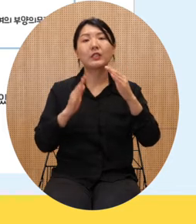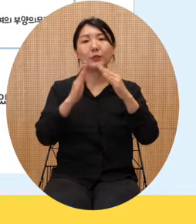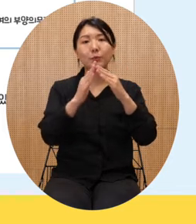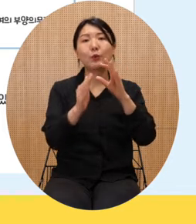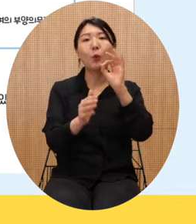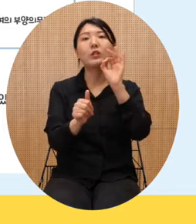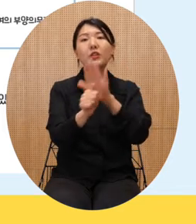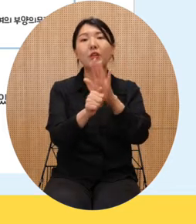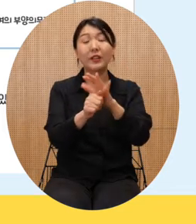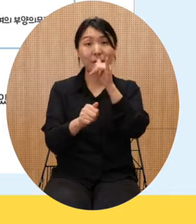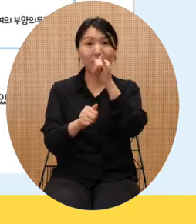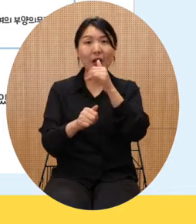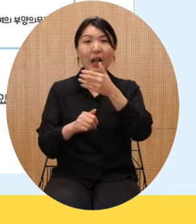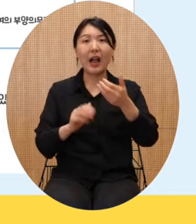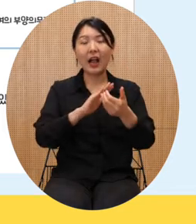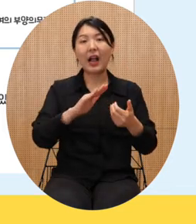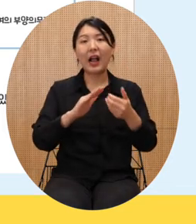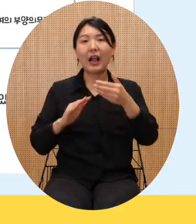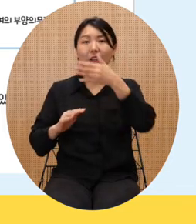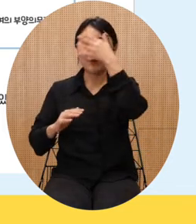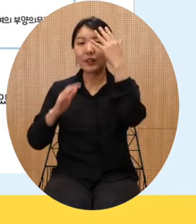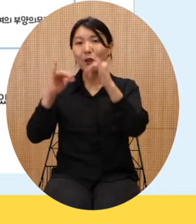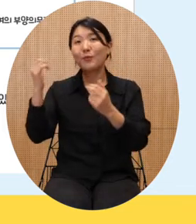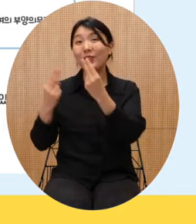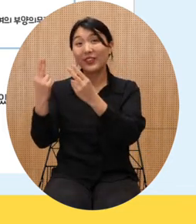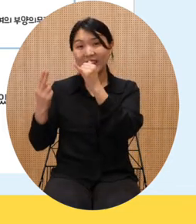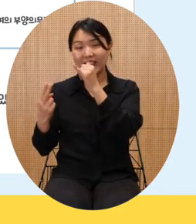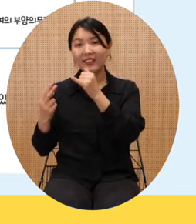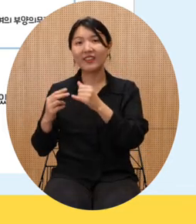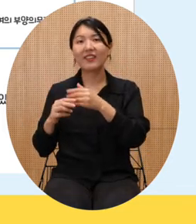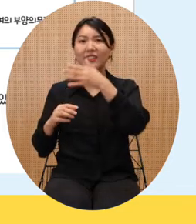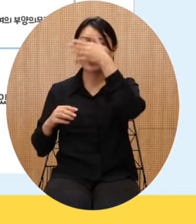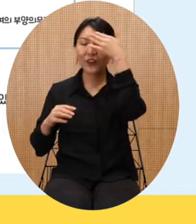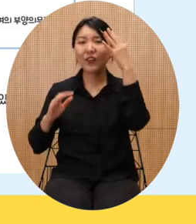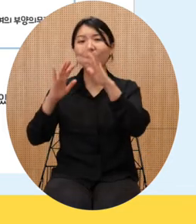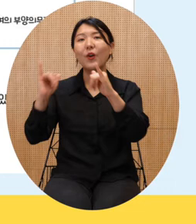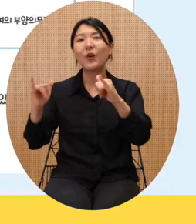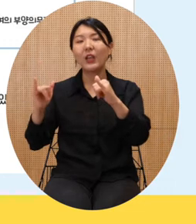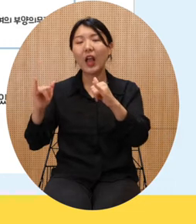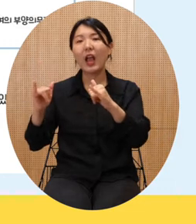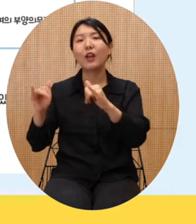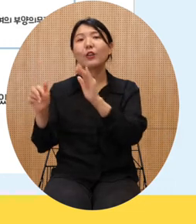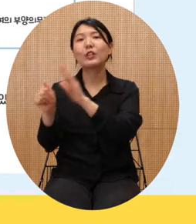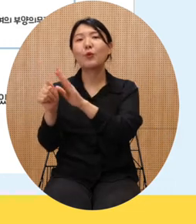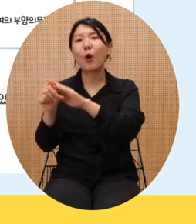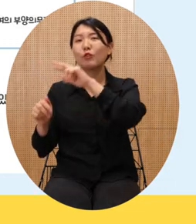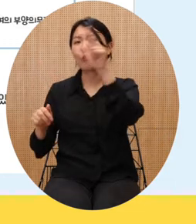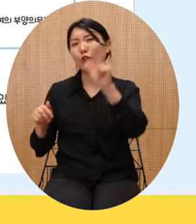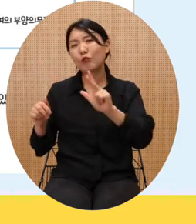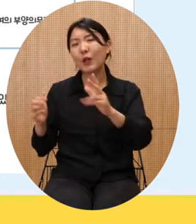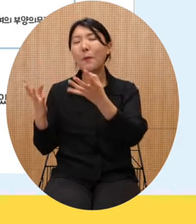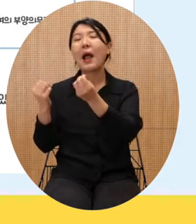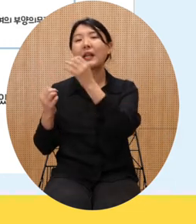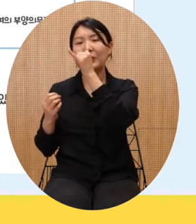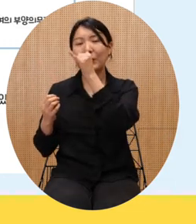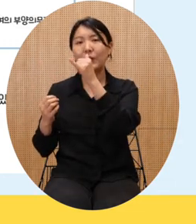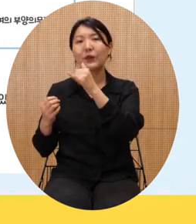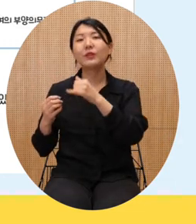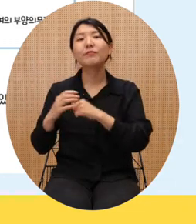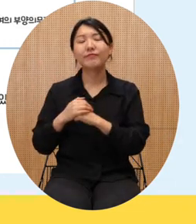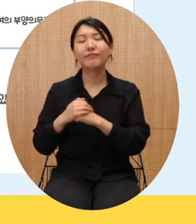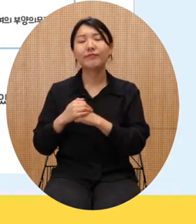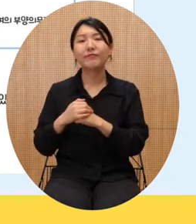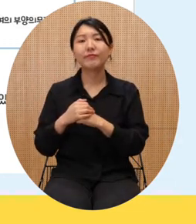있고요. 사실은 아까 계속 지금 청년하고 비교를 하게 되는데, 청년에 대한 주거비 지원은 전국 지자체에서 굉장히 많이 하고